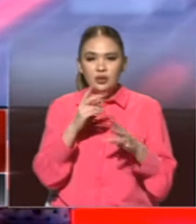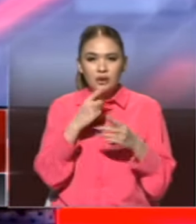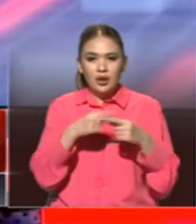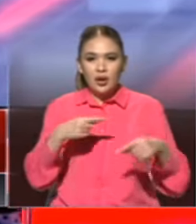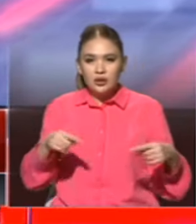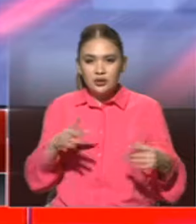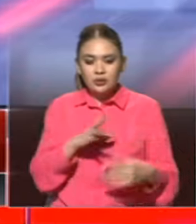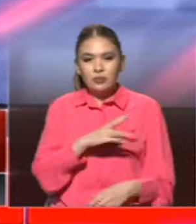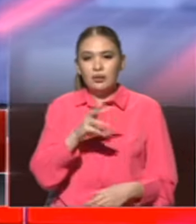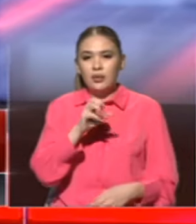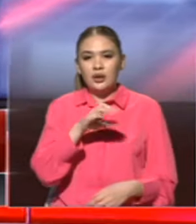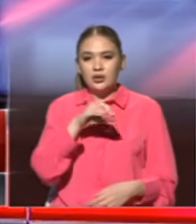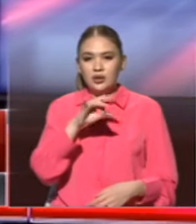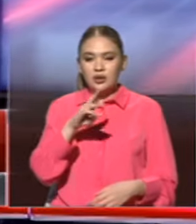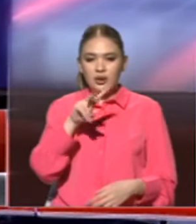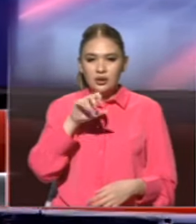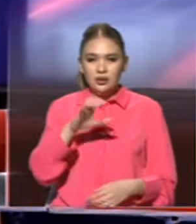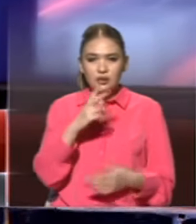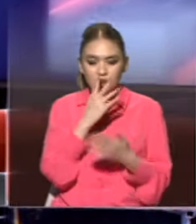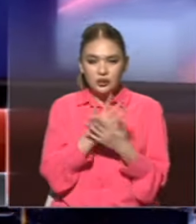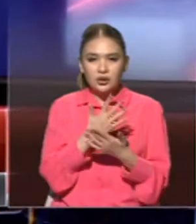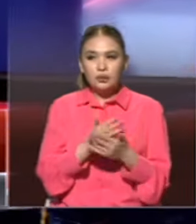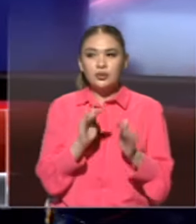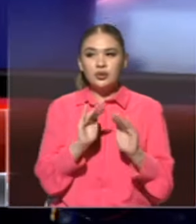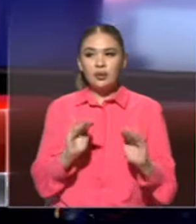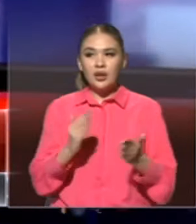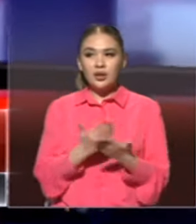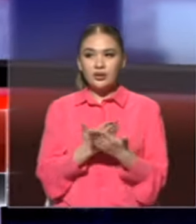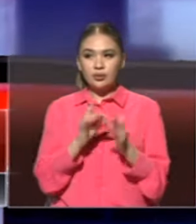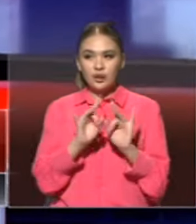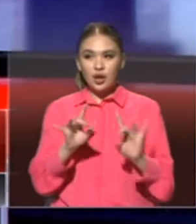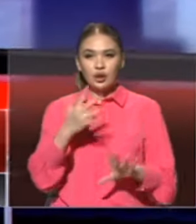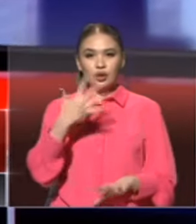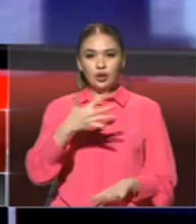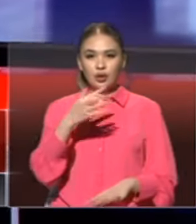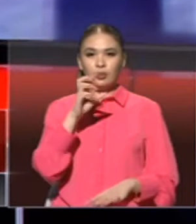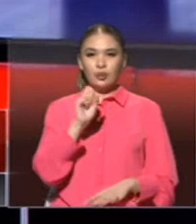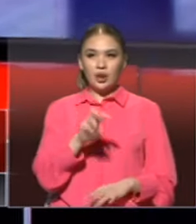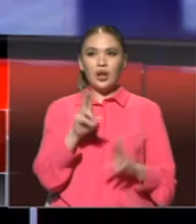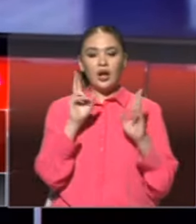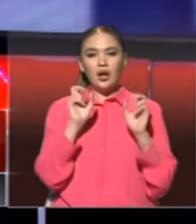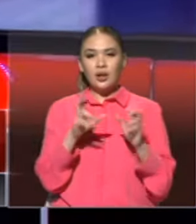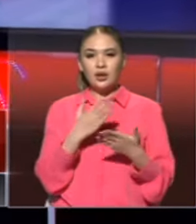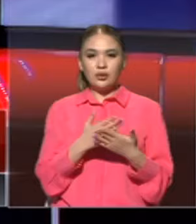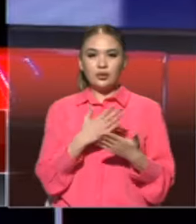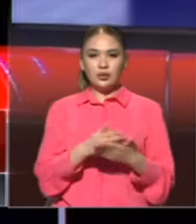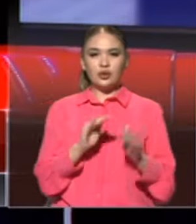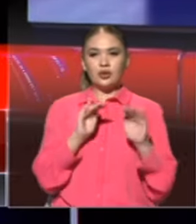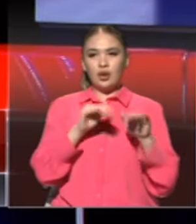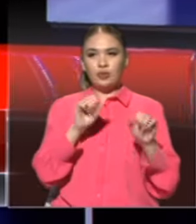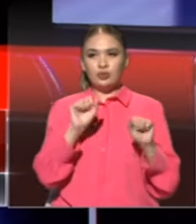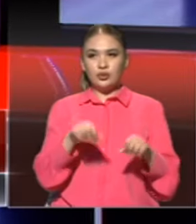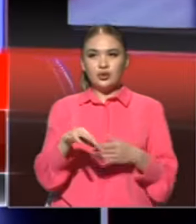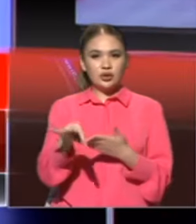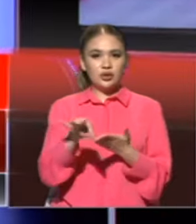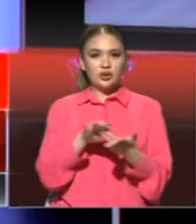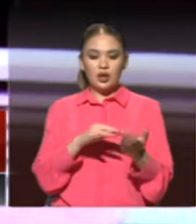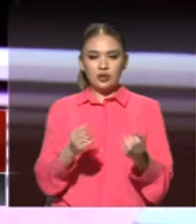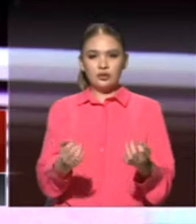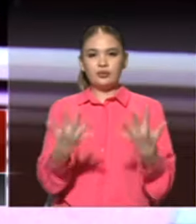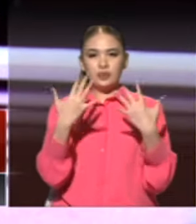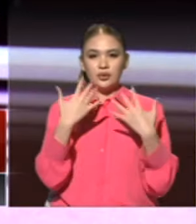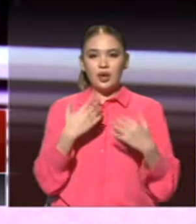әртүрлі мастер-класстар жасаймыз өңірлерде. Сол кезде балаларға айтсақ, егер 50 балмен қалай мамандыққа түсуге болады десе, сразу барлығы келеді.